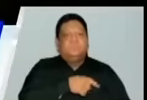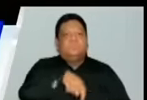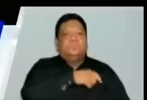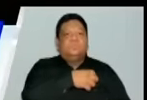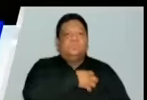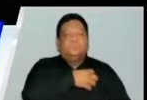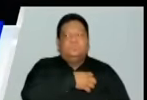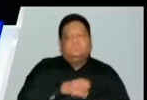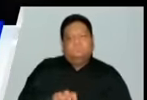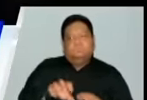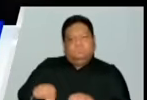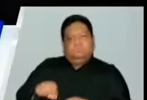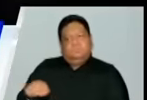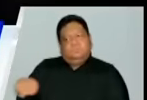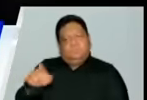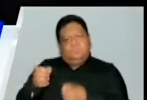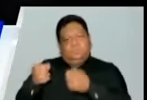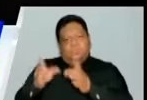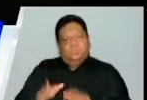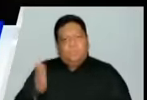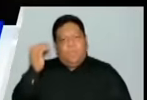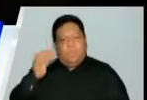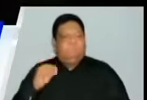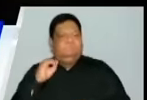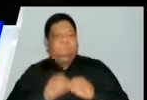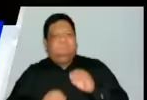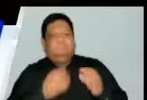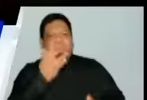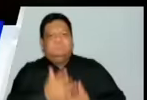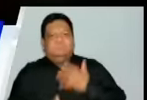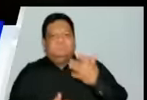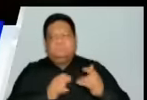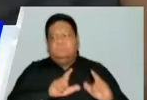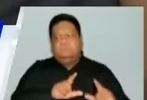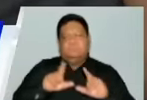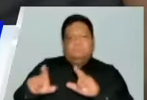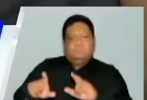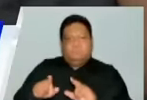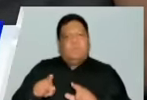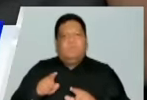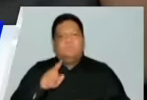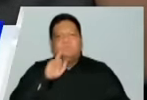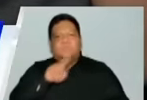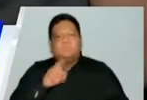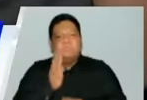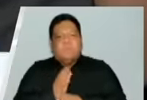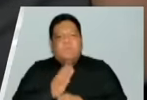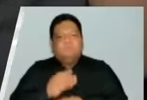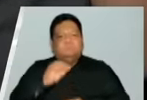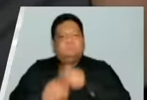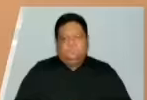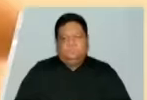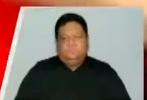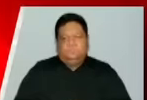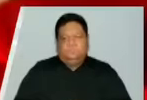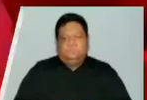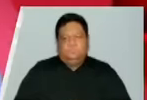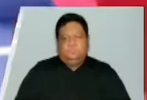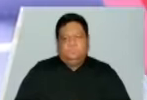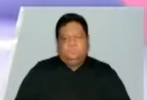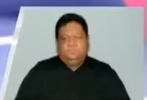kasong destructive arson matapos akusang nanunog ng minibus sa Katanawan, Quezon.